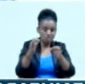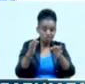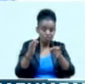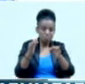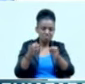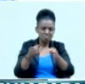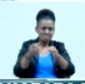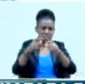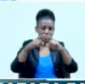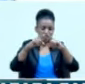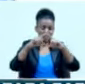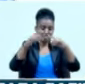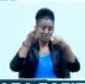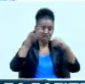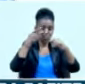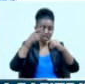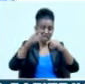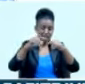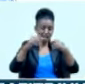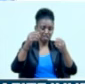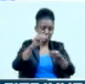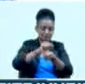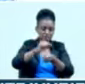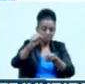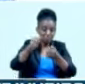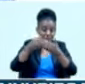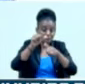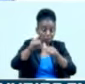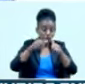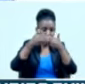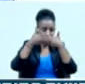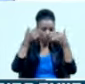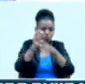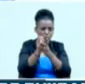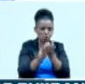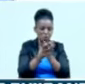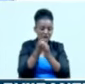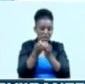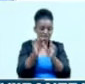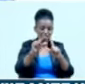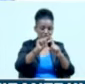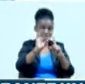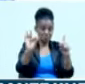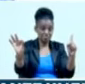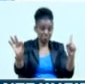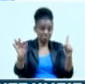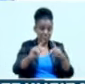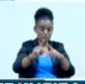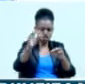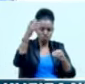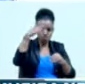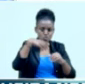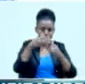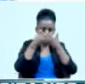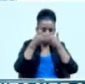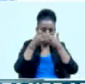hatanga impamyabumenyi abantu bagomba kuba bafite seritiwe kwambara agapfukamunwa cyangwa gukaraba mu ntoki cyangwa no guhana intera. Ariko iyo ubona umuntu